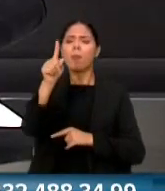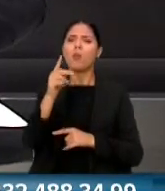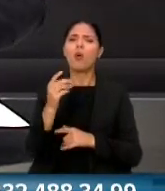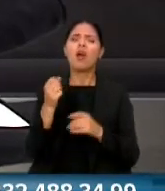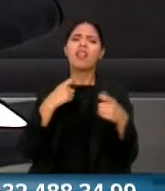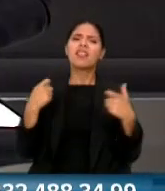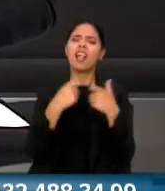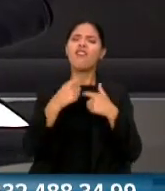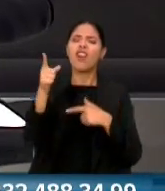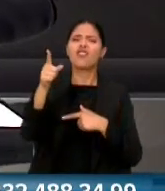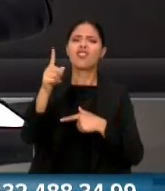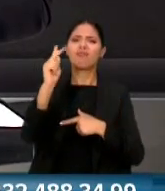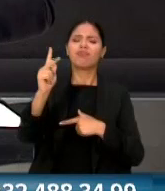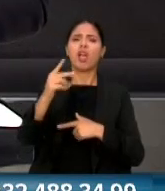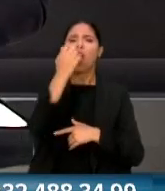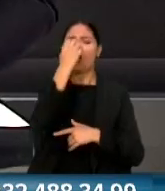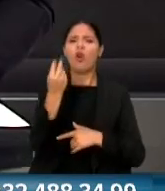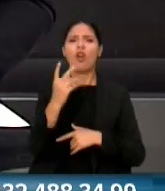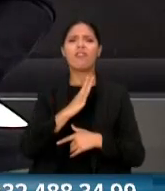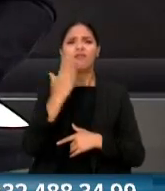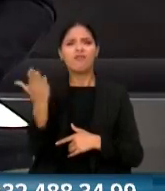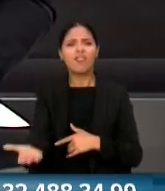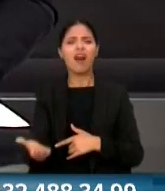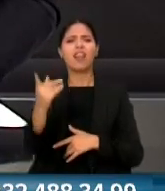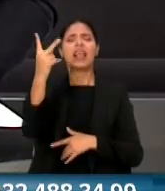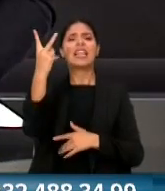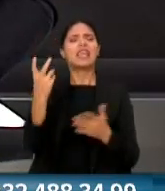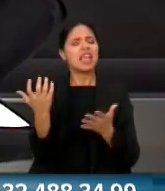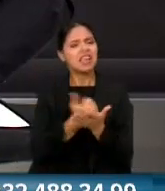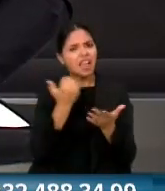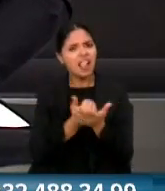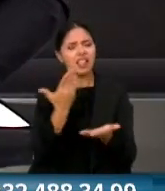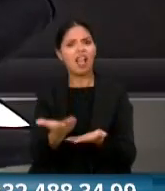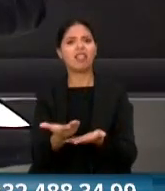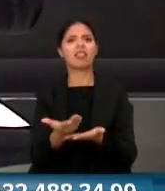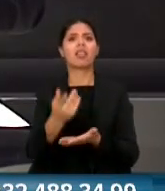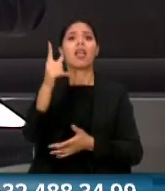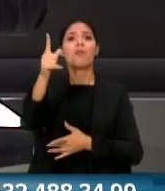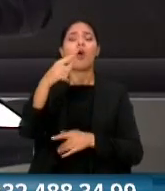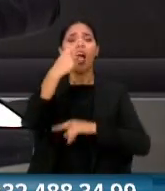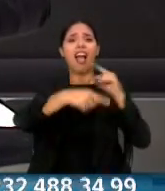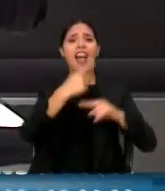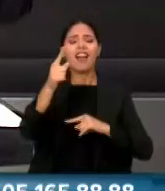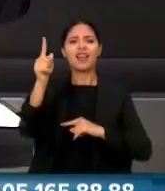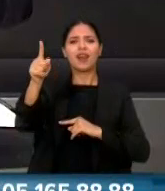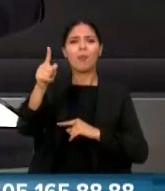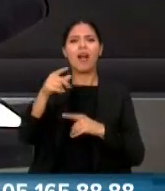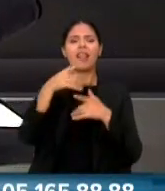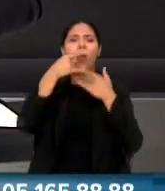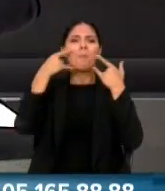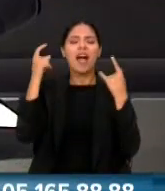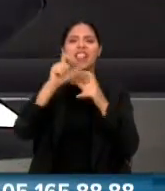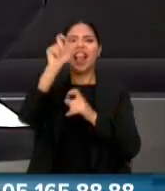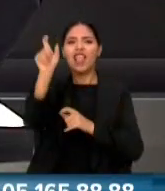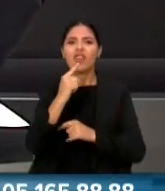bir savaşçıydı. Lösemiydi, üst üste iki kez kazanmayı da başardı. Hatta yakınları ona bir de lakap taktı o süreçte. Maskeli Şebnem